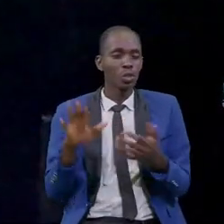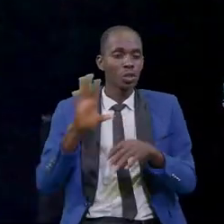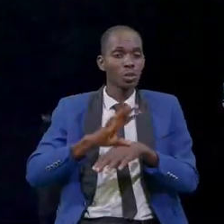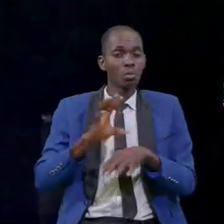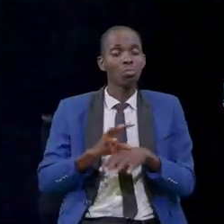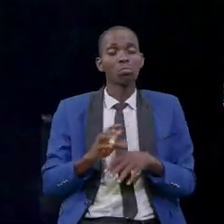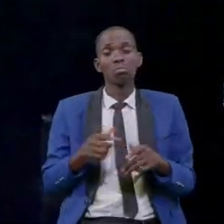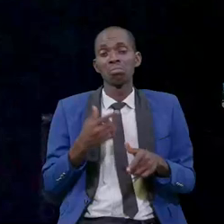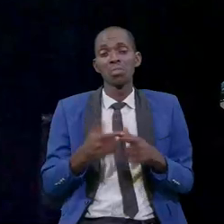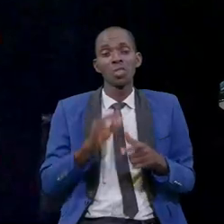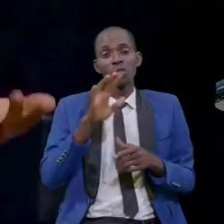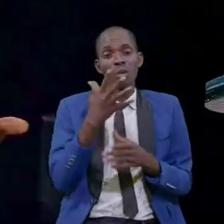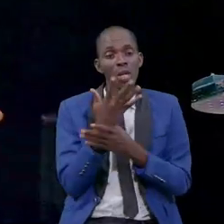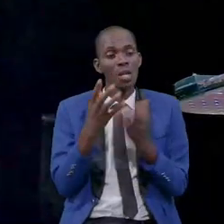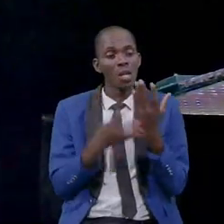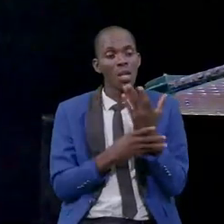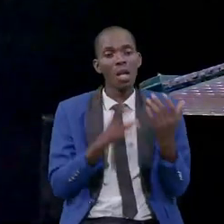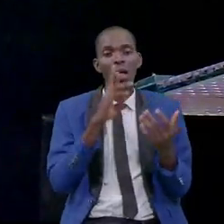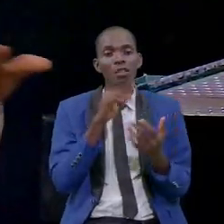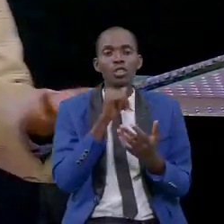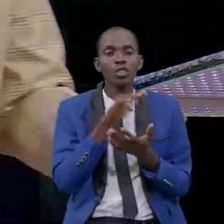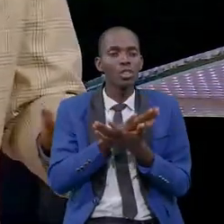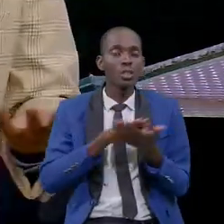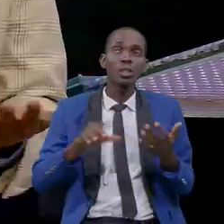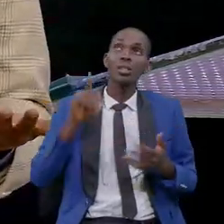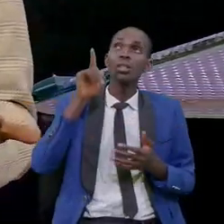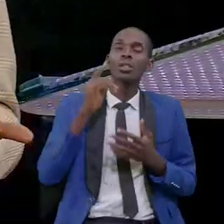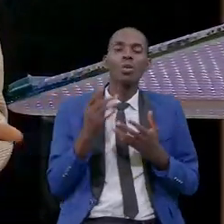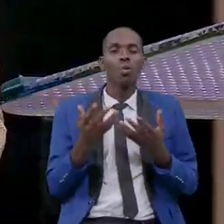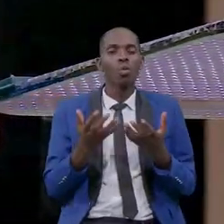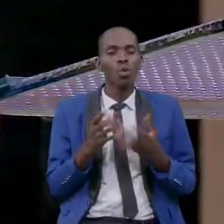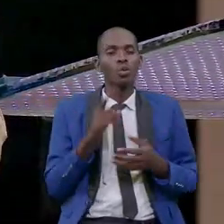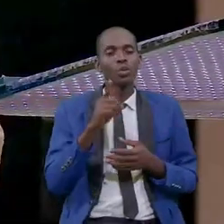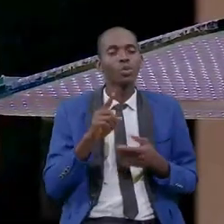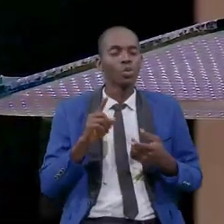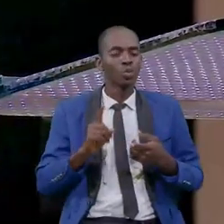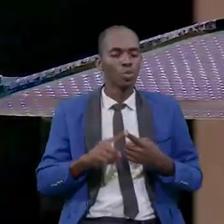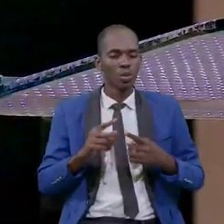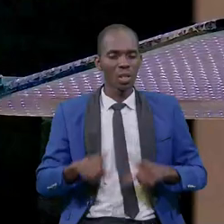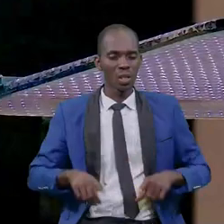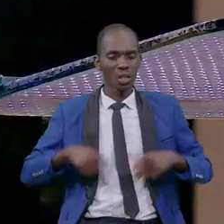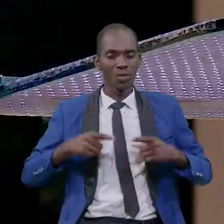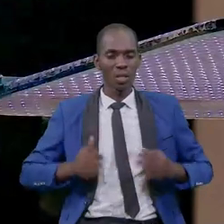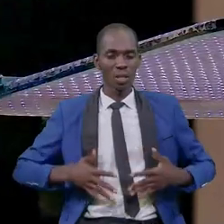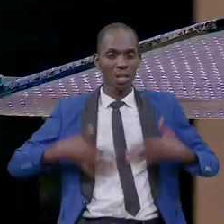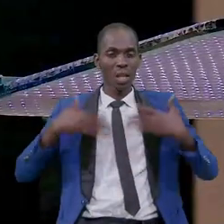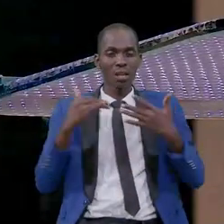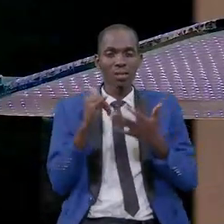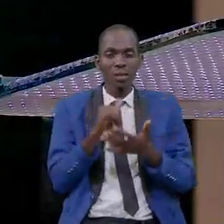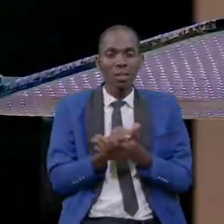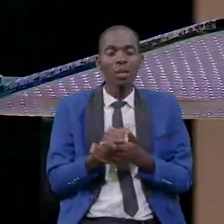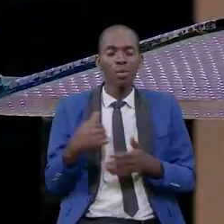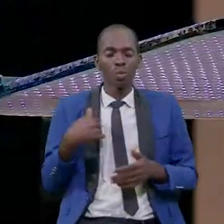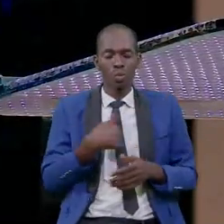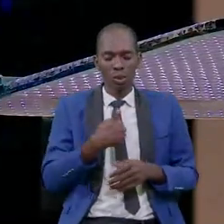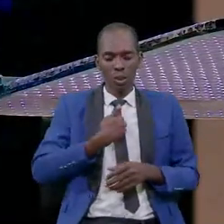mains ne sont pas pures. Dieu veut que nous menions une vie, qu'on sache que